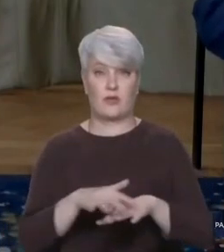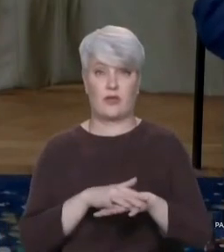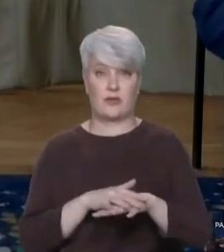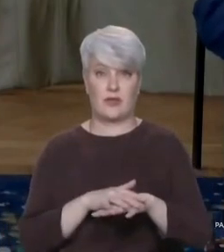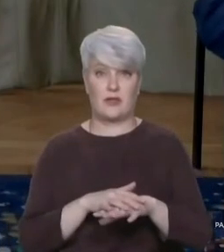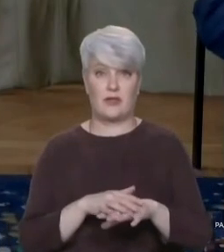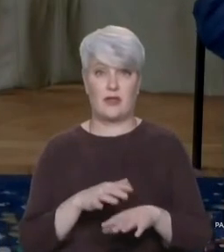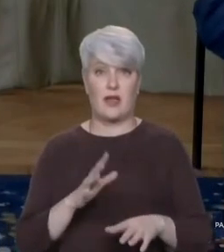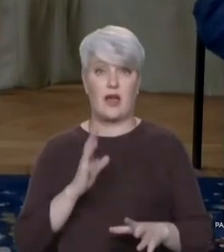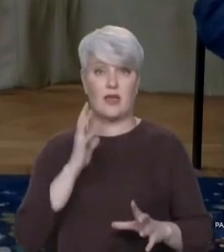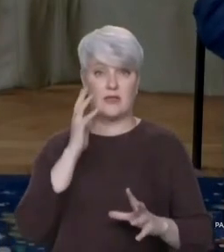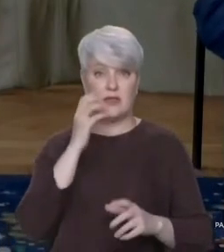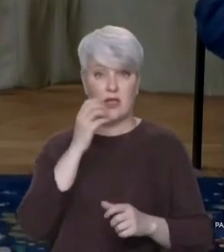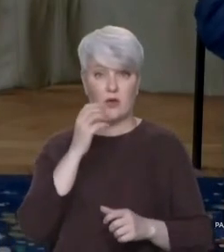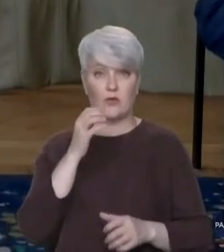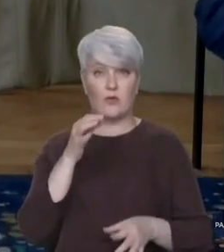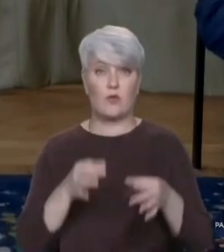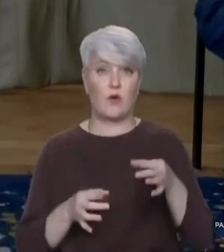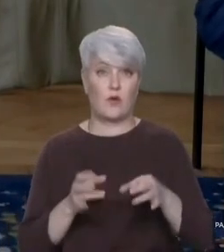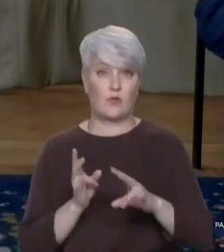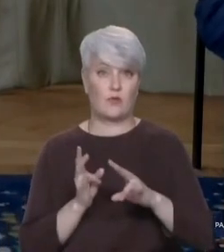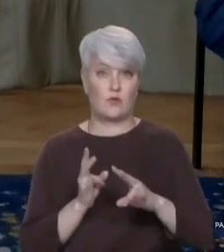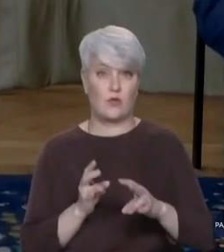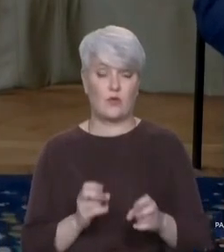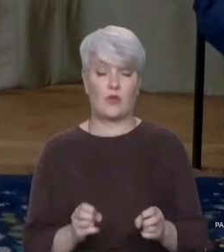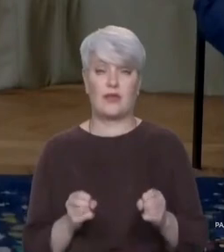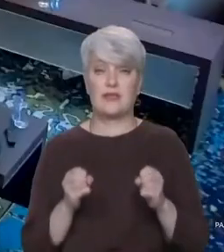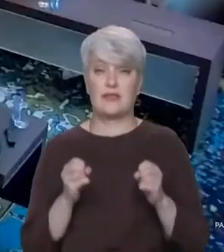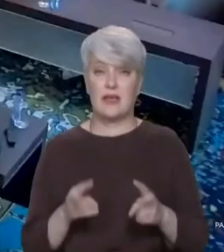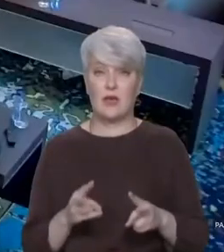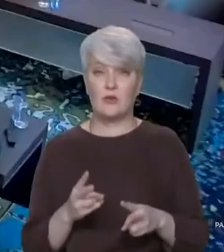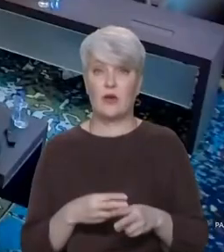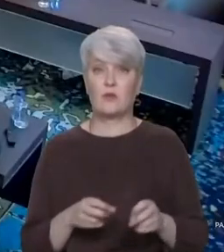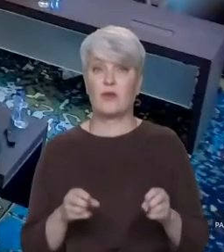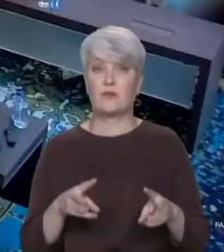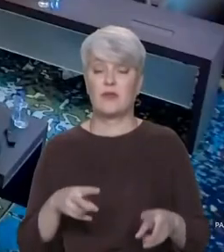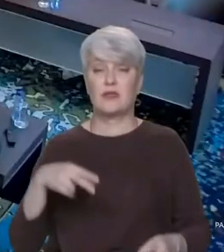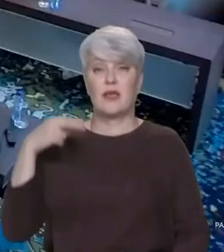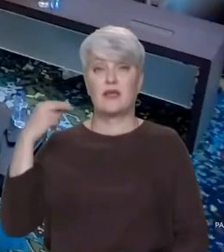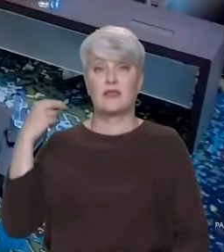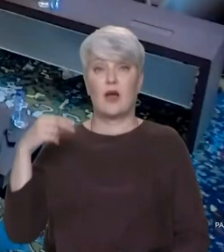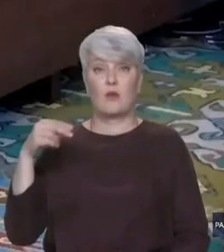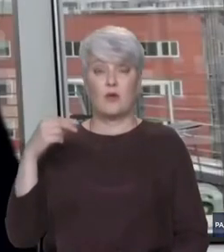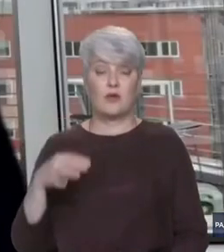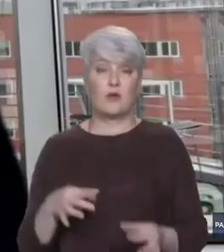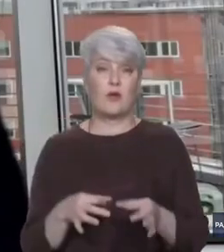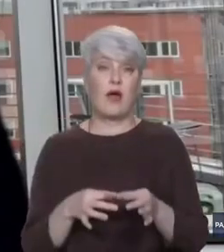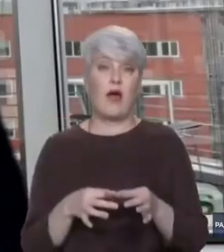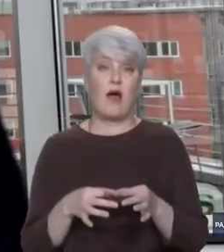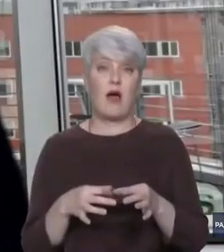серйозно екологічну шкоду та загрозу безпеці запорізької атомної електростанції